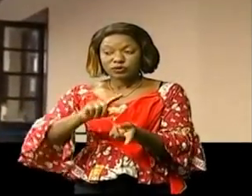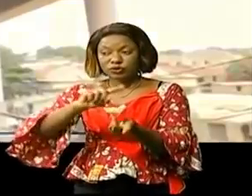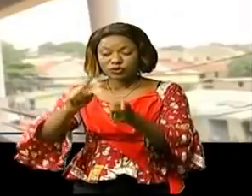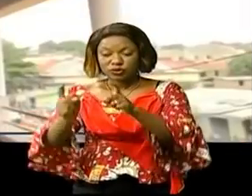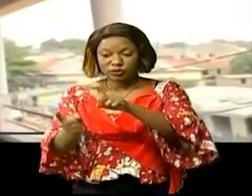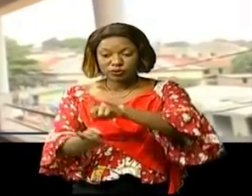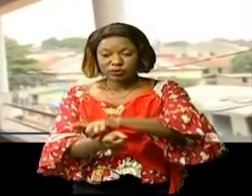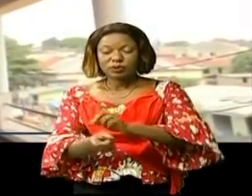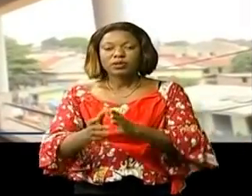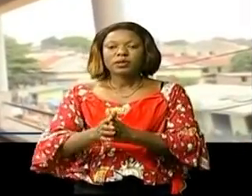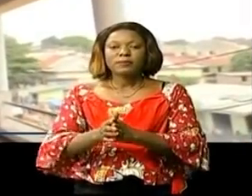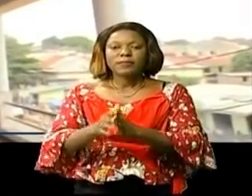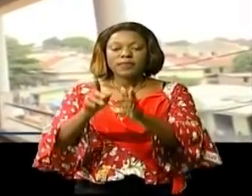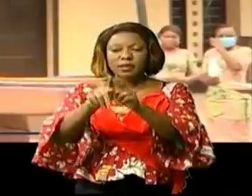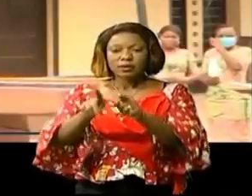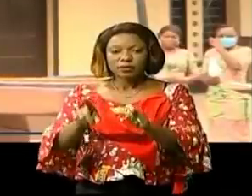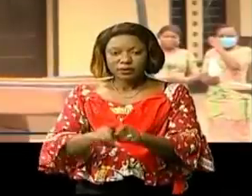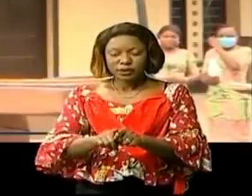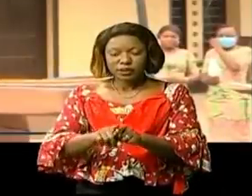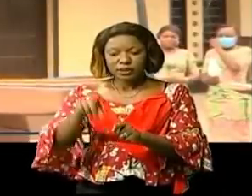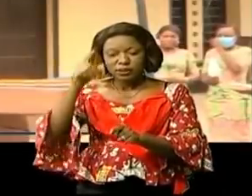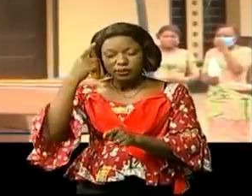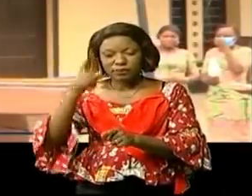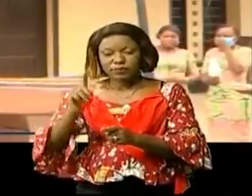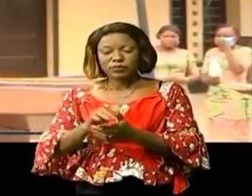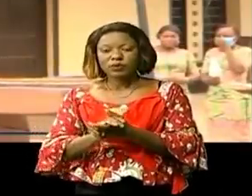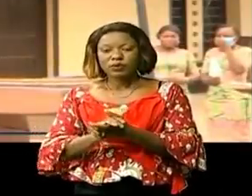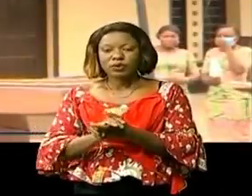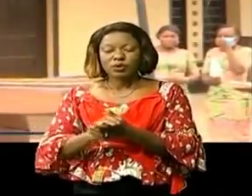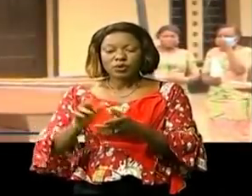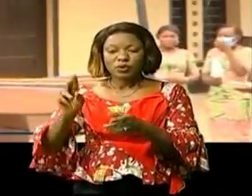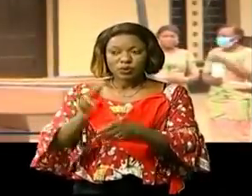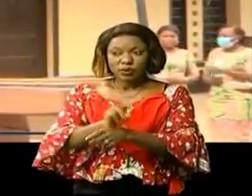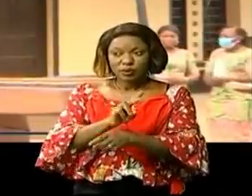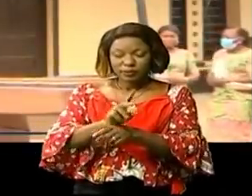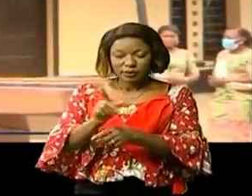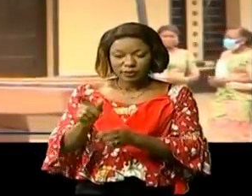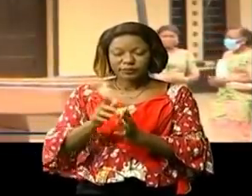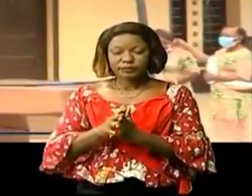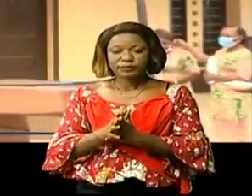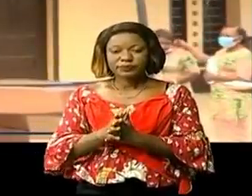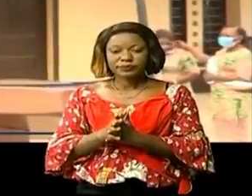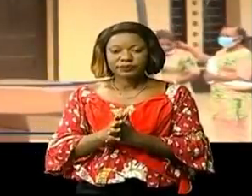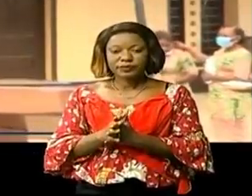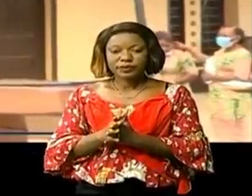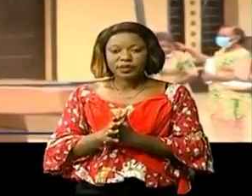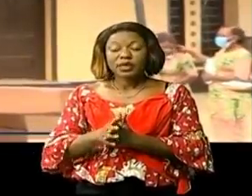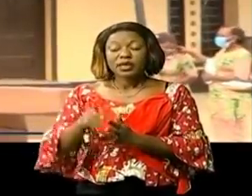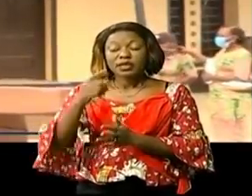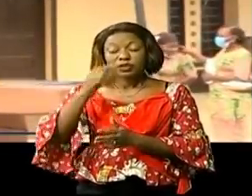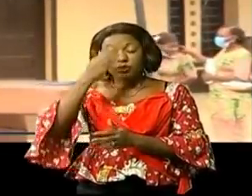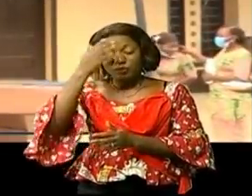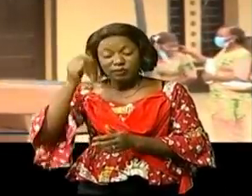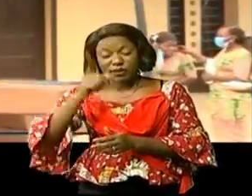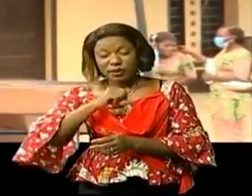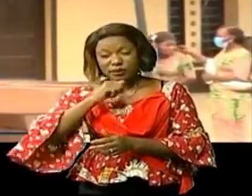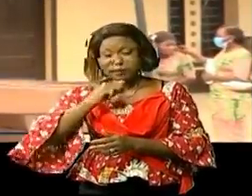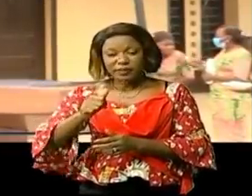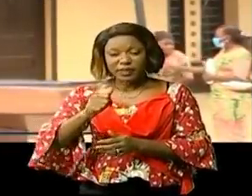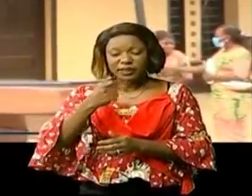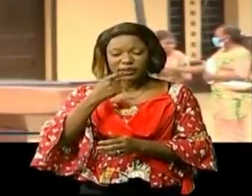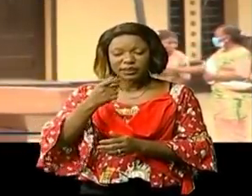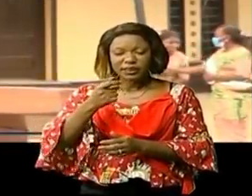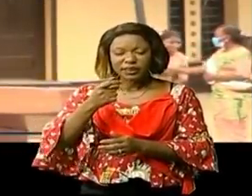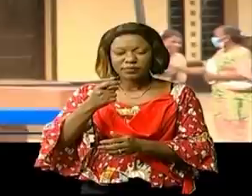la justice d'être véritablement au service du peuple. Je réitère ma gratitude au président